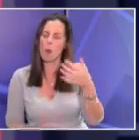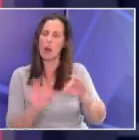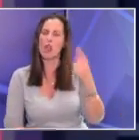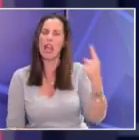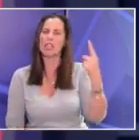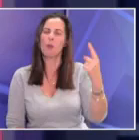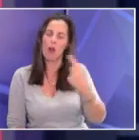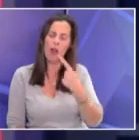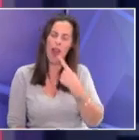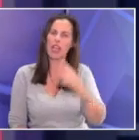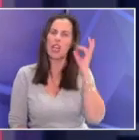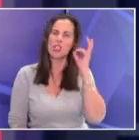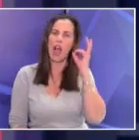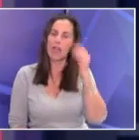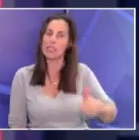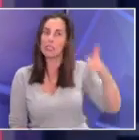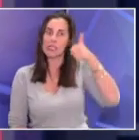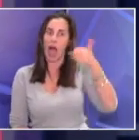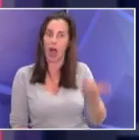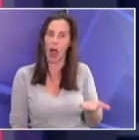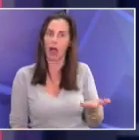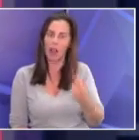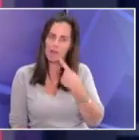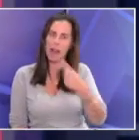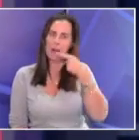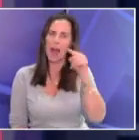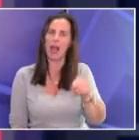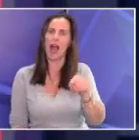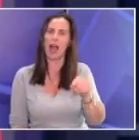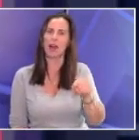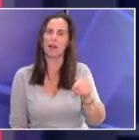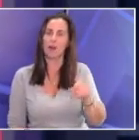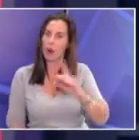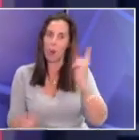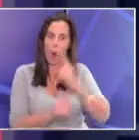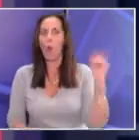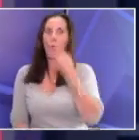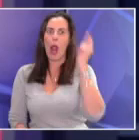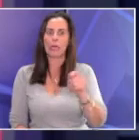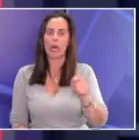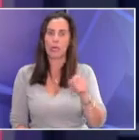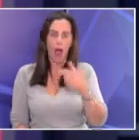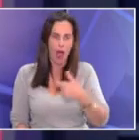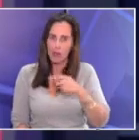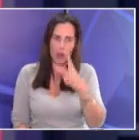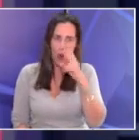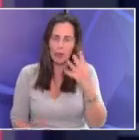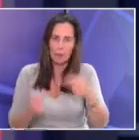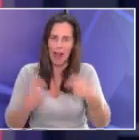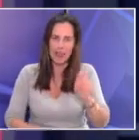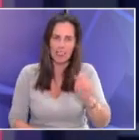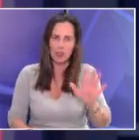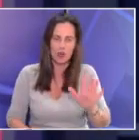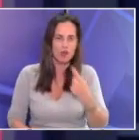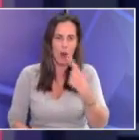לעצמו לפנות לאישה, שרה בכירה, ולדבר את המילים האלו מול כל הכנסת, ואני לא ראיתי הרבה חברי